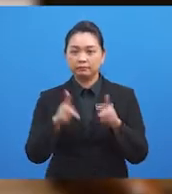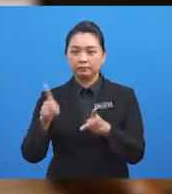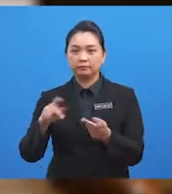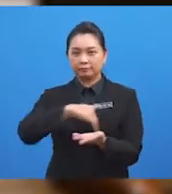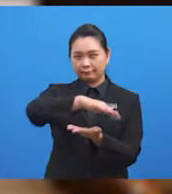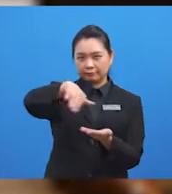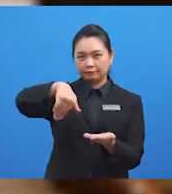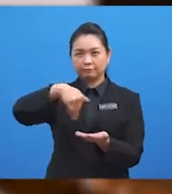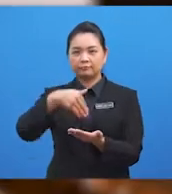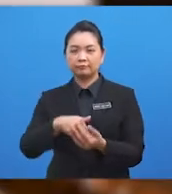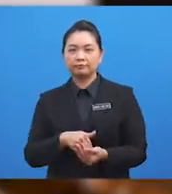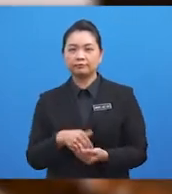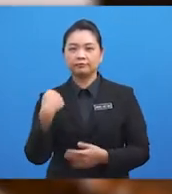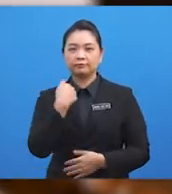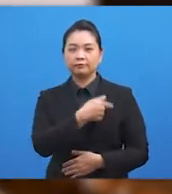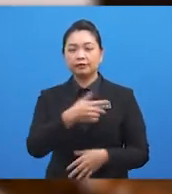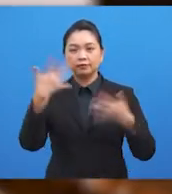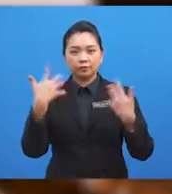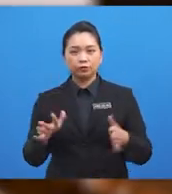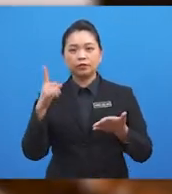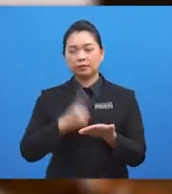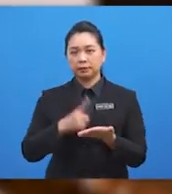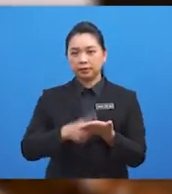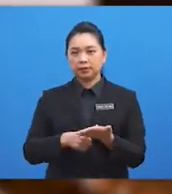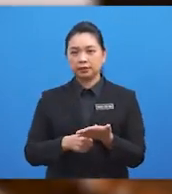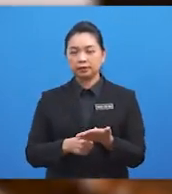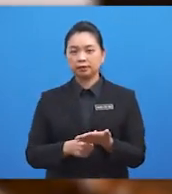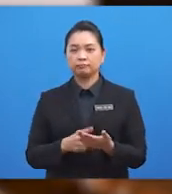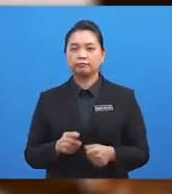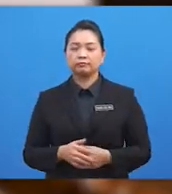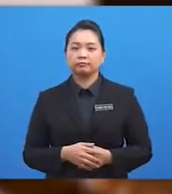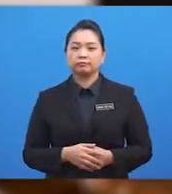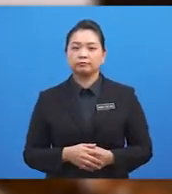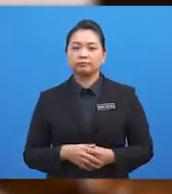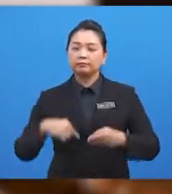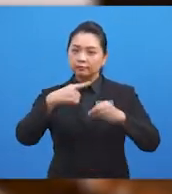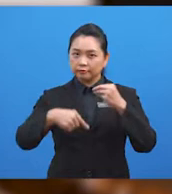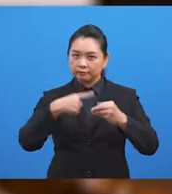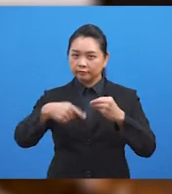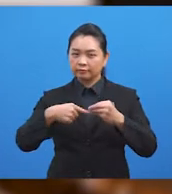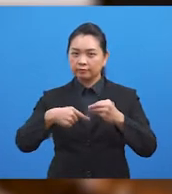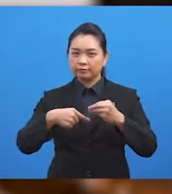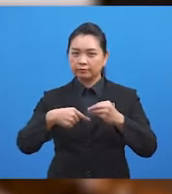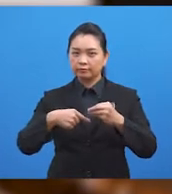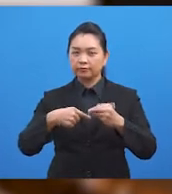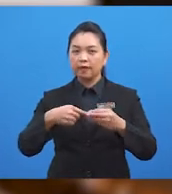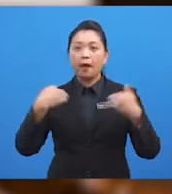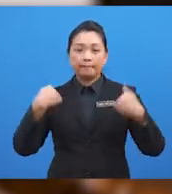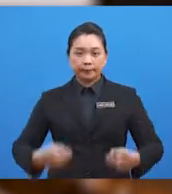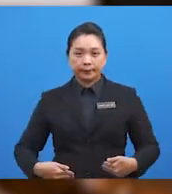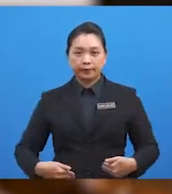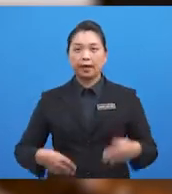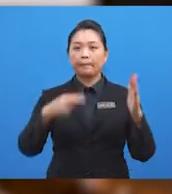sekalian, kita sudah berbincang dengan terperinci tentang komponen badan